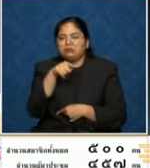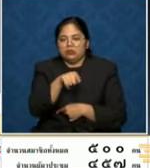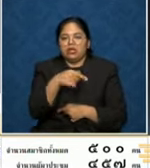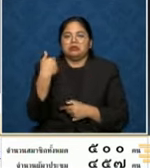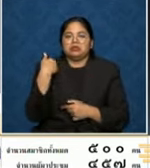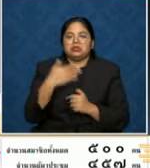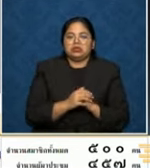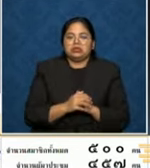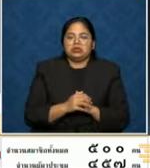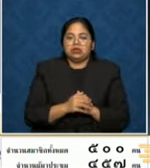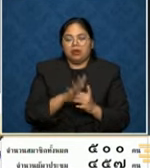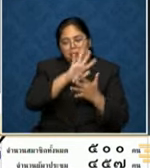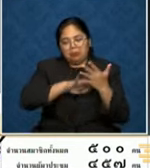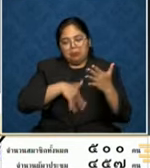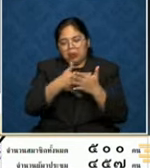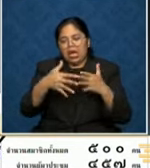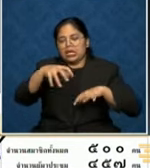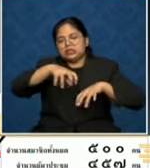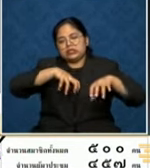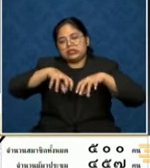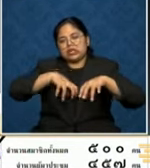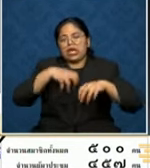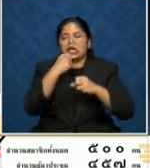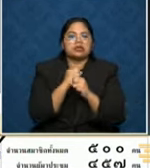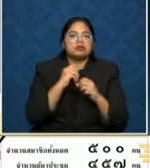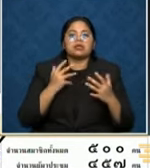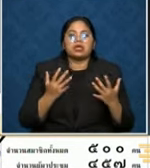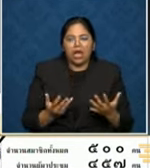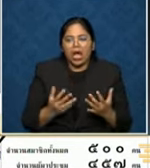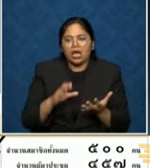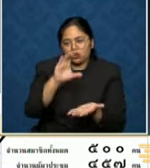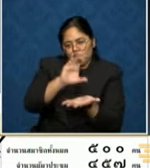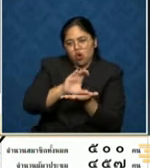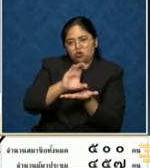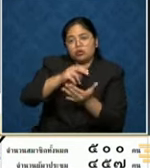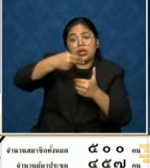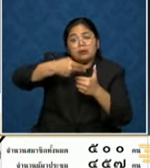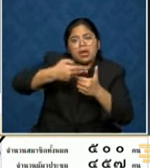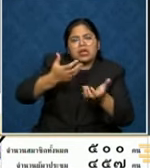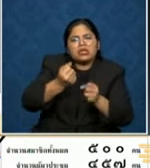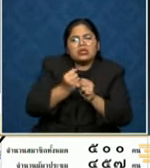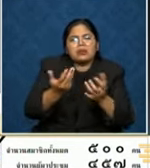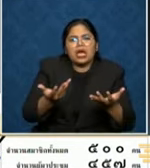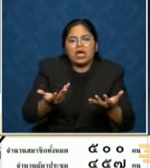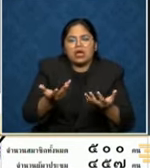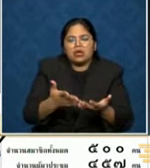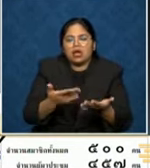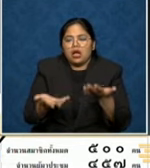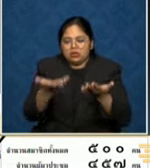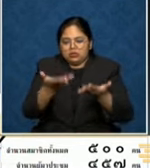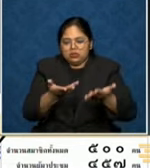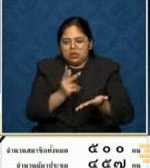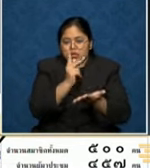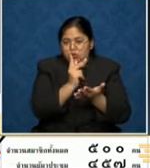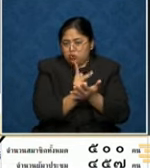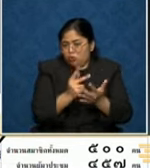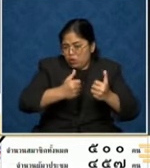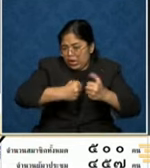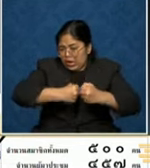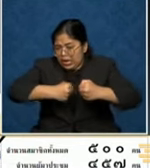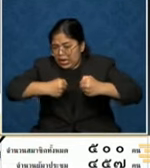านจะมีแผนจัดการอย่างไรนะคะกับสถานะของกองทุนน้ำมันจะมีการออกพรก.ขยายวงเงินกู้ยืมให้กับกองทุนน้ำมันอีกหรือไม่นะ